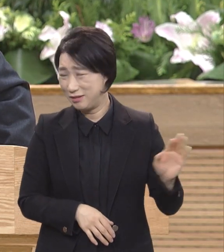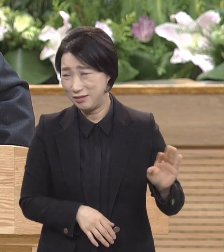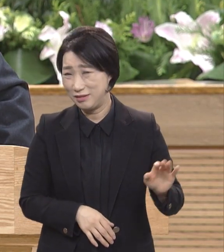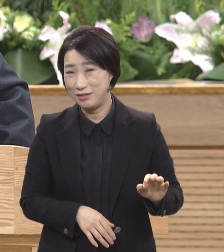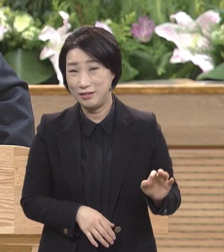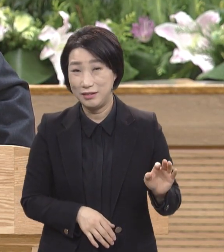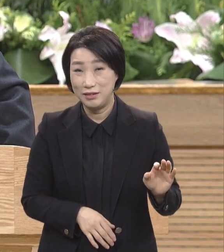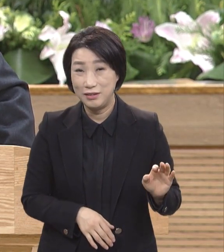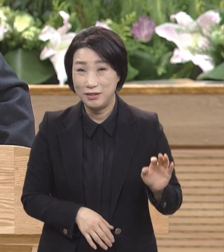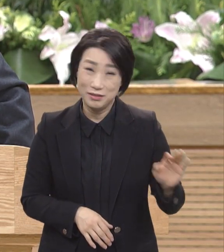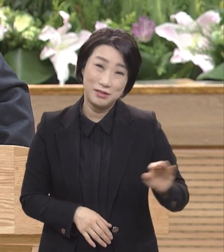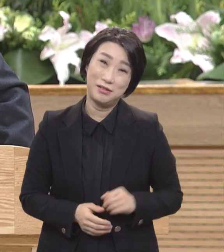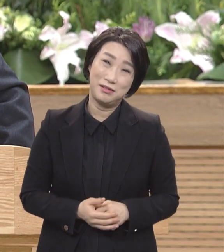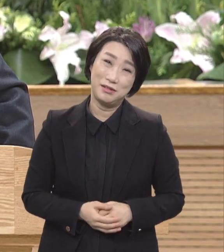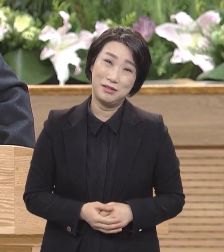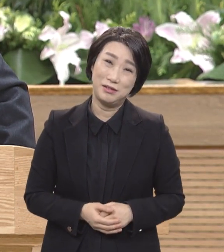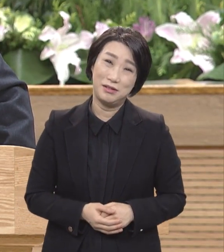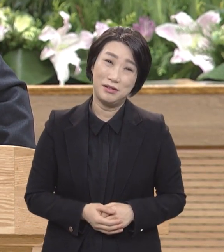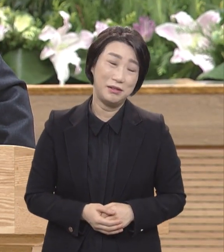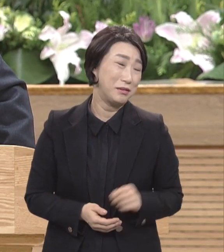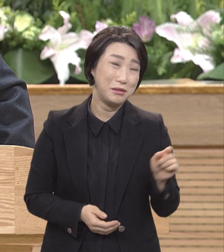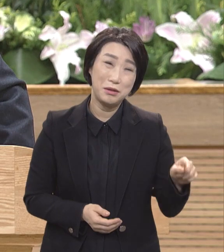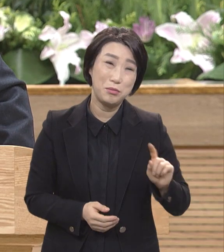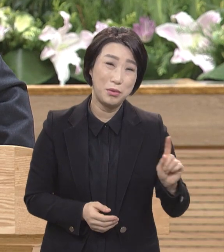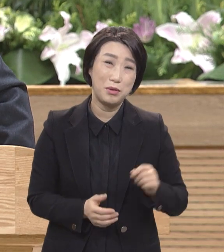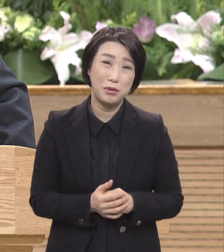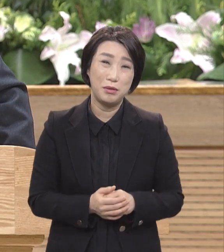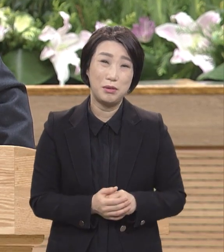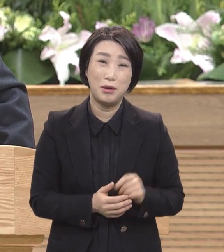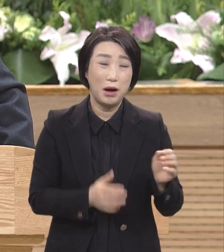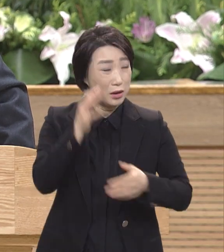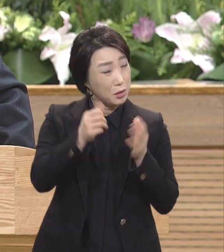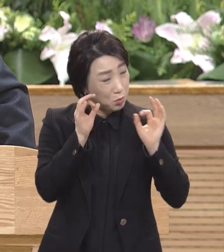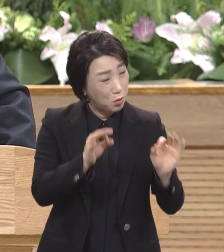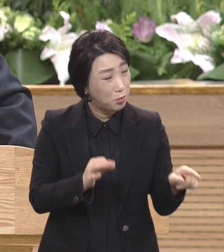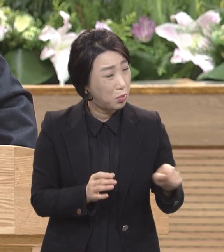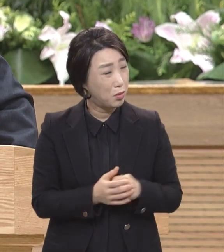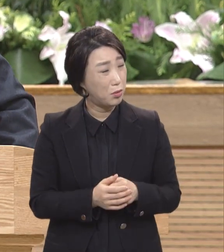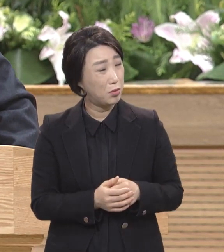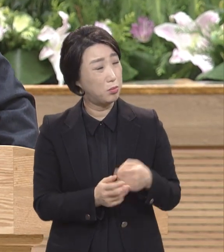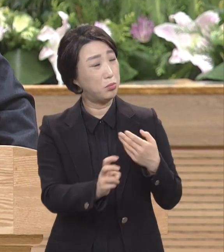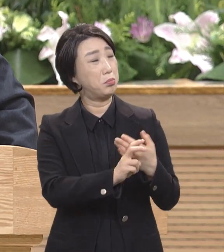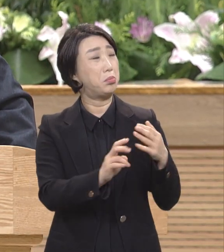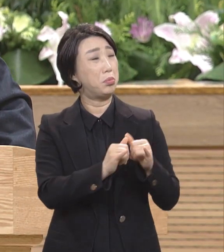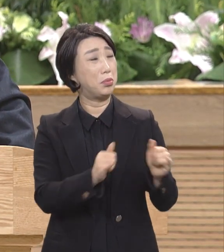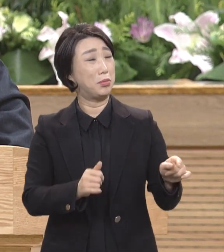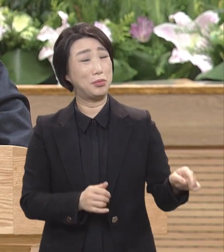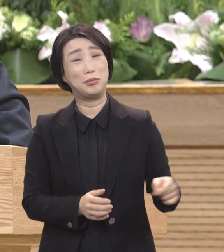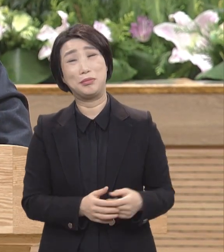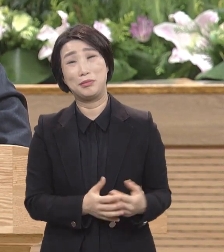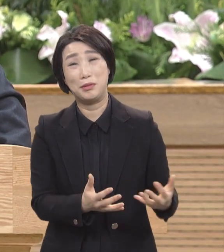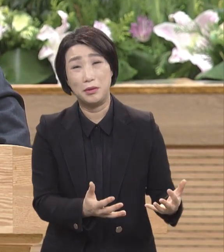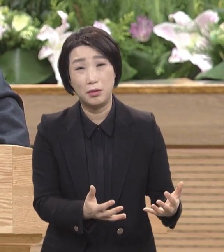다시 말하자면 전혀 정리가 안 되고 무법한 사람이라. 무법한 사람.